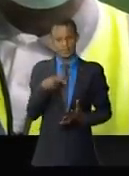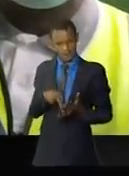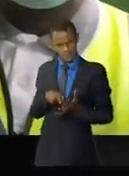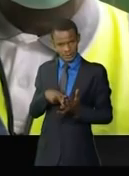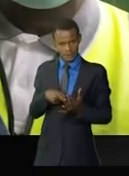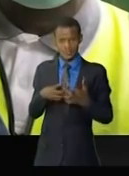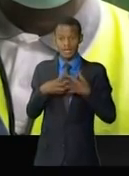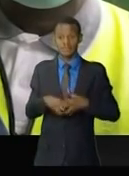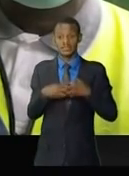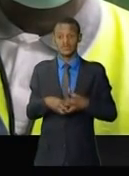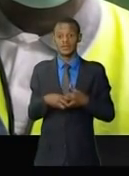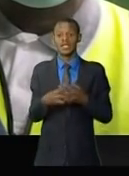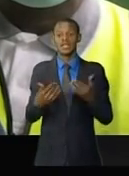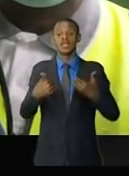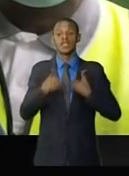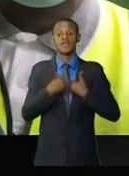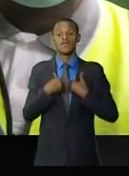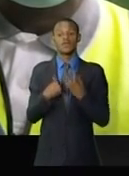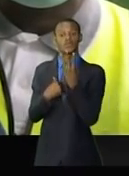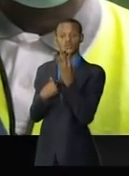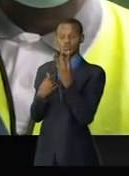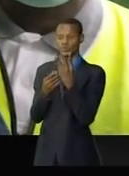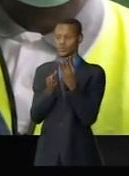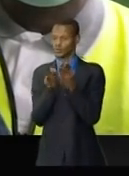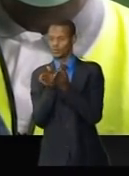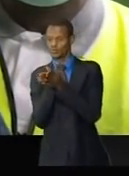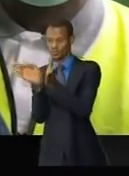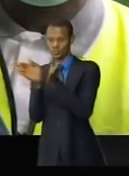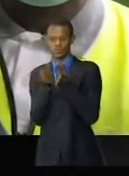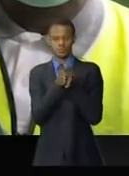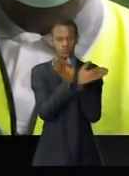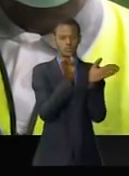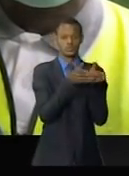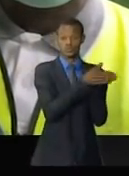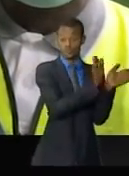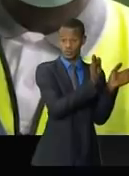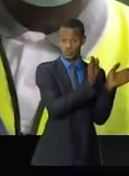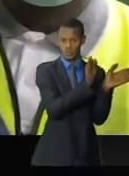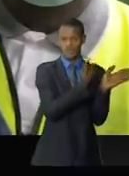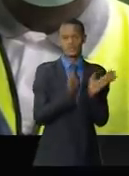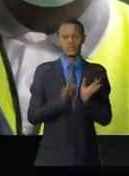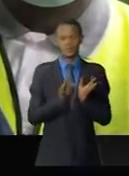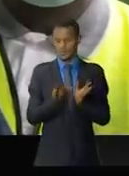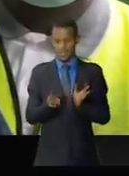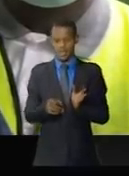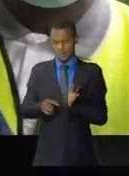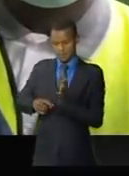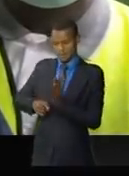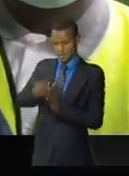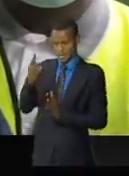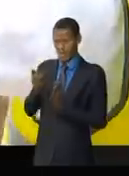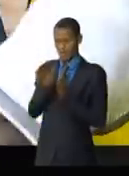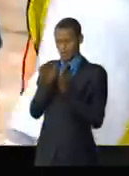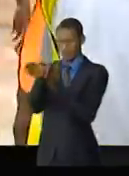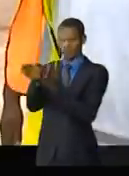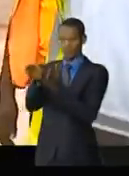Kolwezi, où nous avons le répartiteur ouest qui centralise l'énergie au niveau de l'ouest